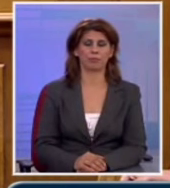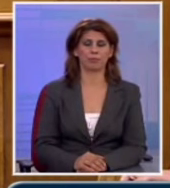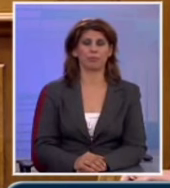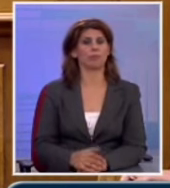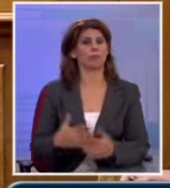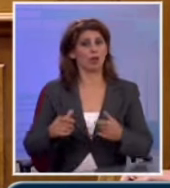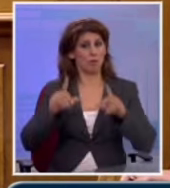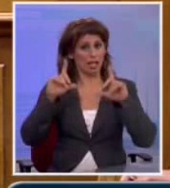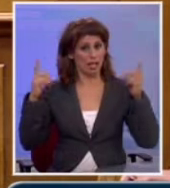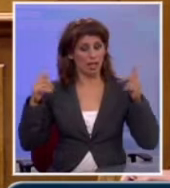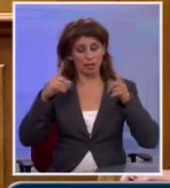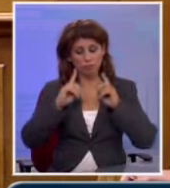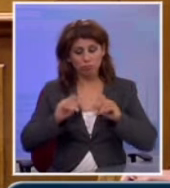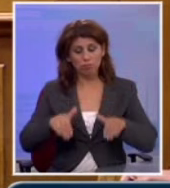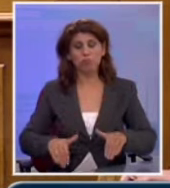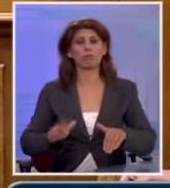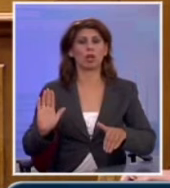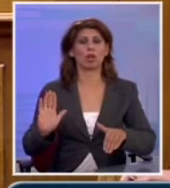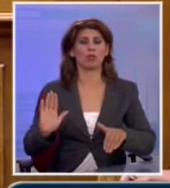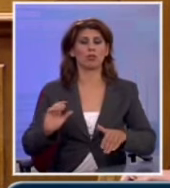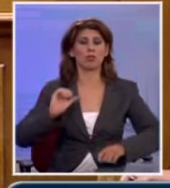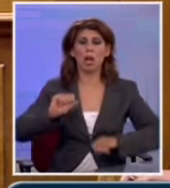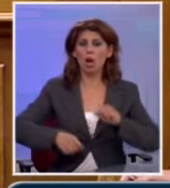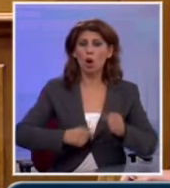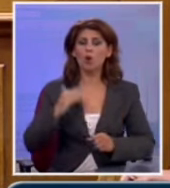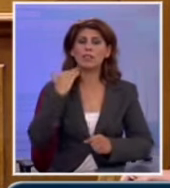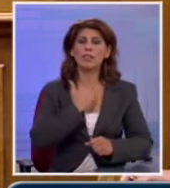Έχουμε ιερή υποχρέωση απέναντι στους αγώνες και θυσίες του ελληνικού λαού.